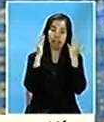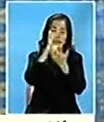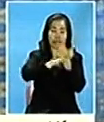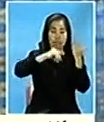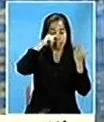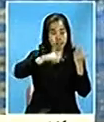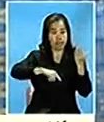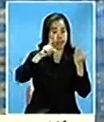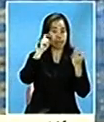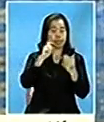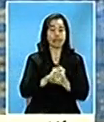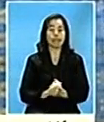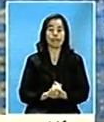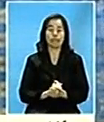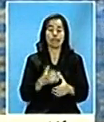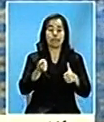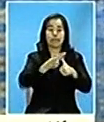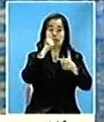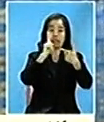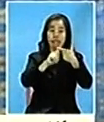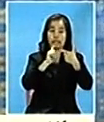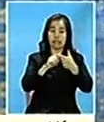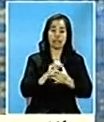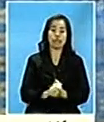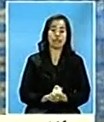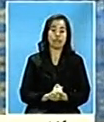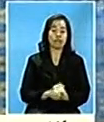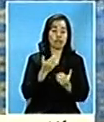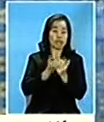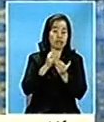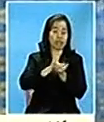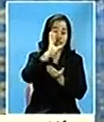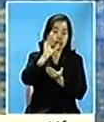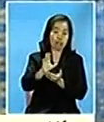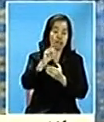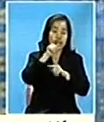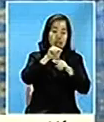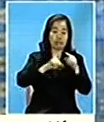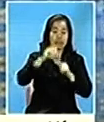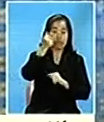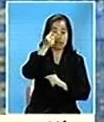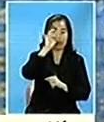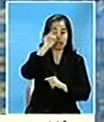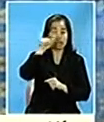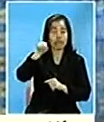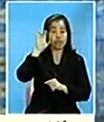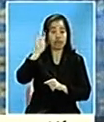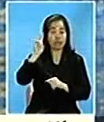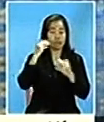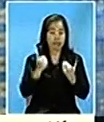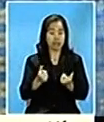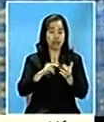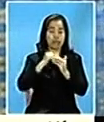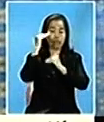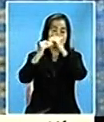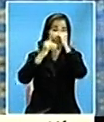ได้ประการที่2งบประมาณ 18.7% เนี่ยมันไม่สามารถจะขับเคลื่อนประเทศ